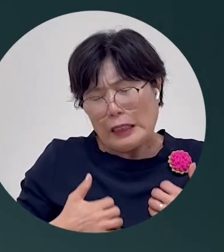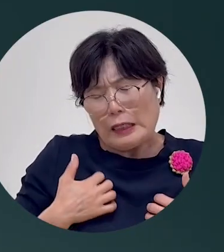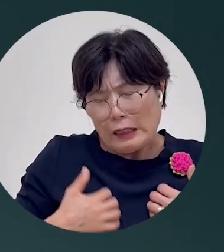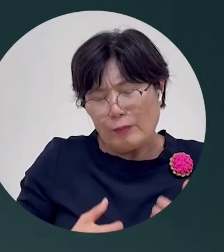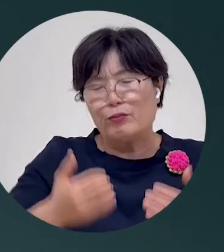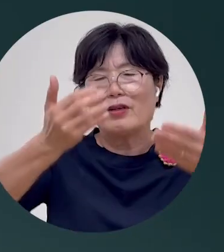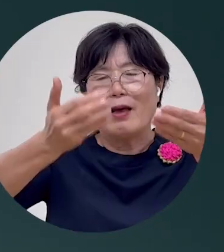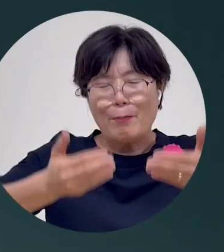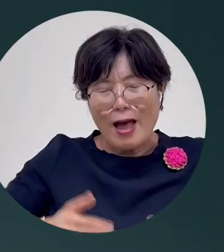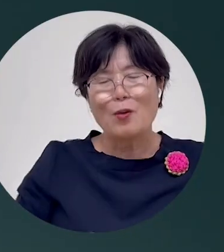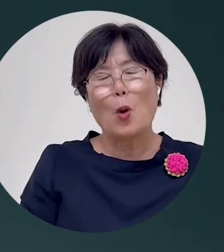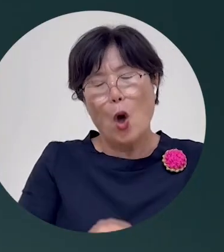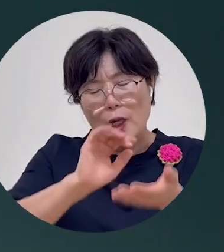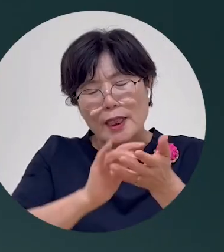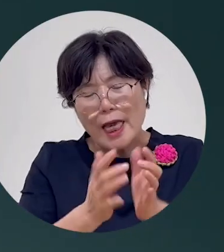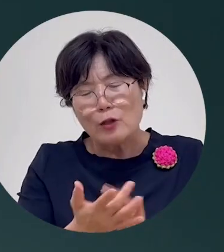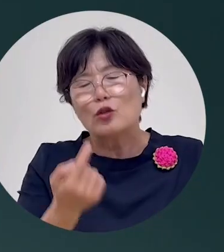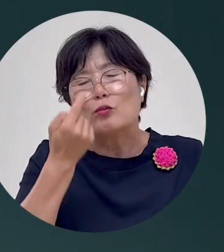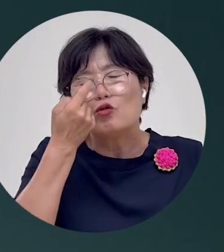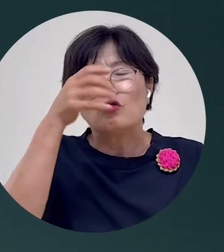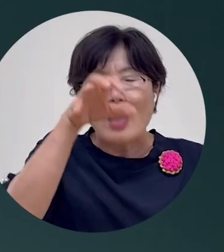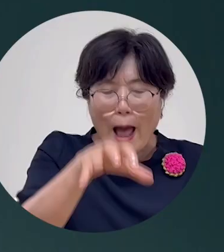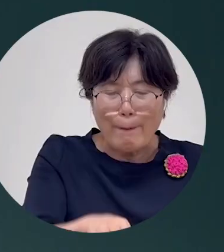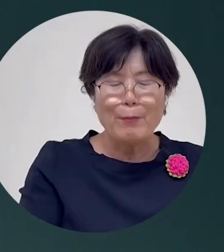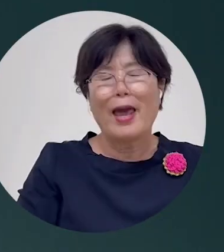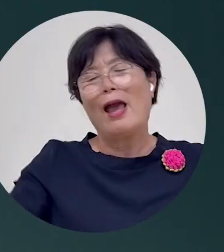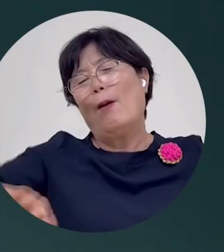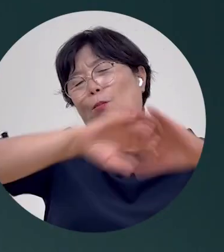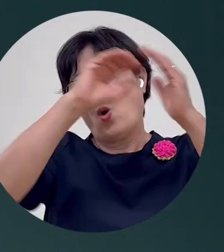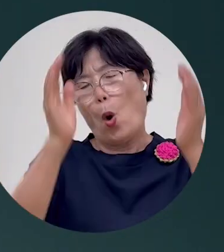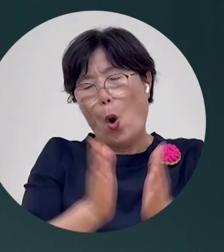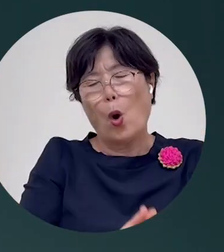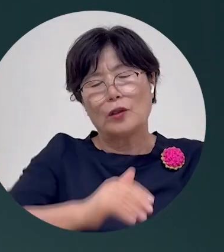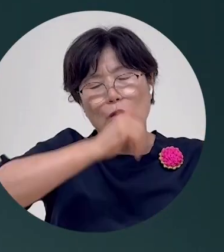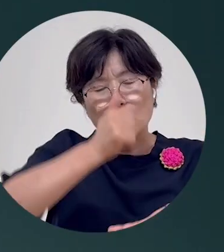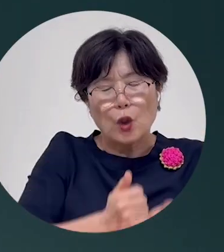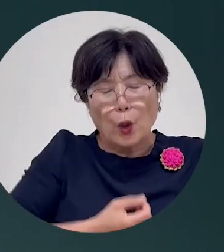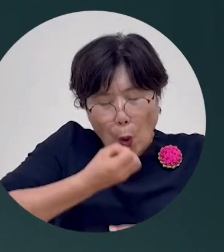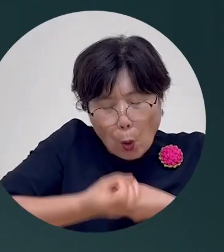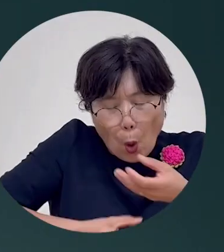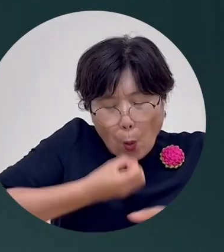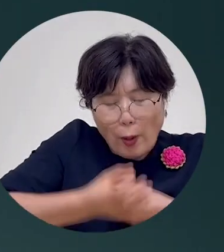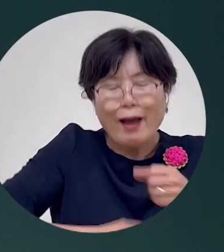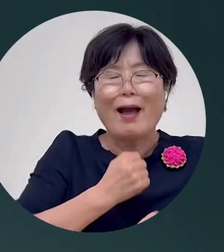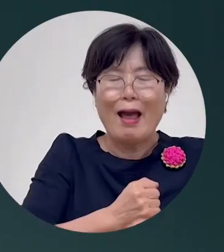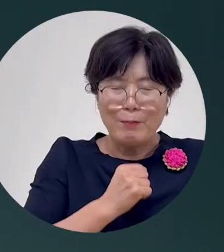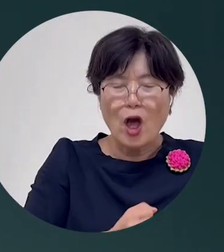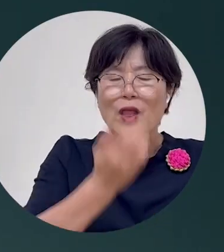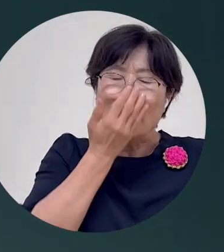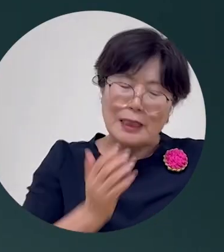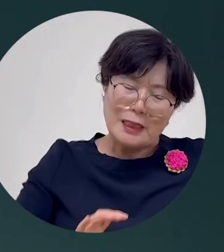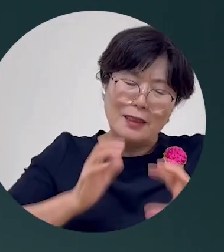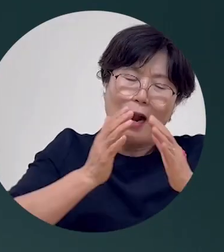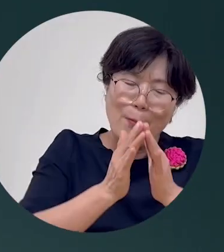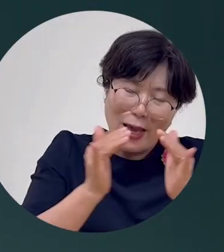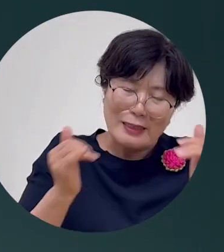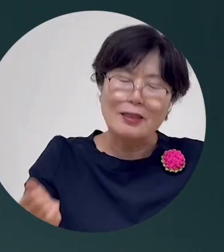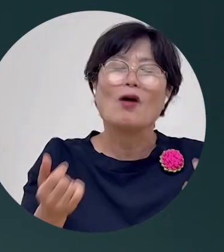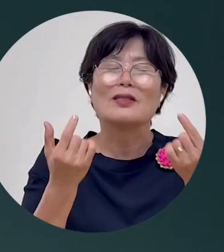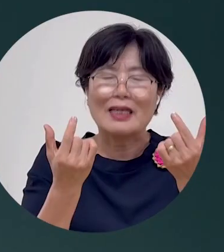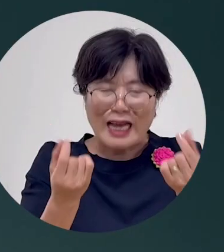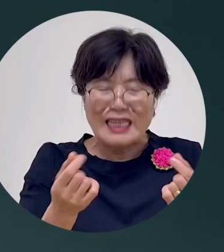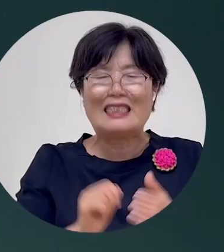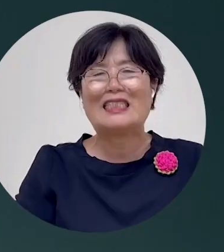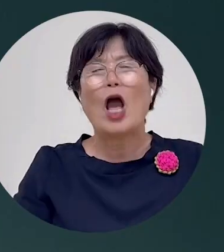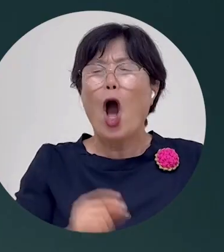받아들이고 우리가 예수님의 눈앞에 우리의 모든 죄를 고백하면 여러분, 이스라엘 백성들처럼 어떤